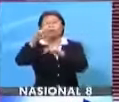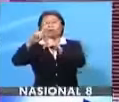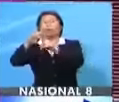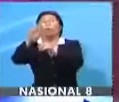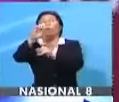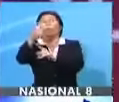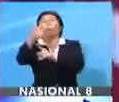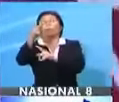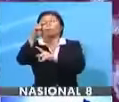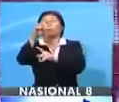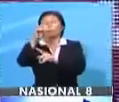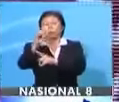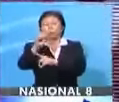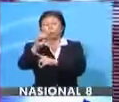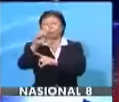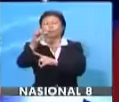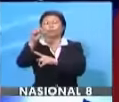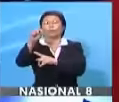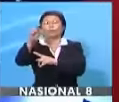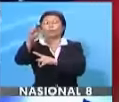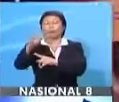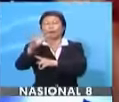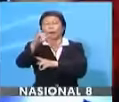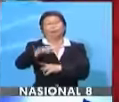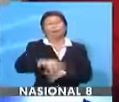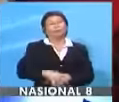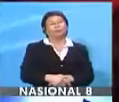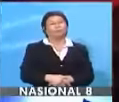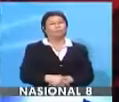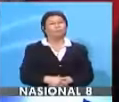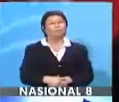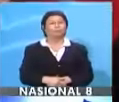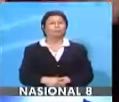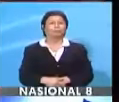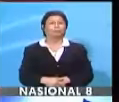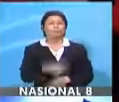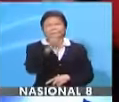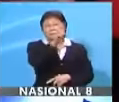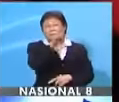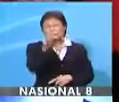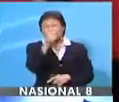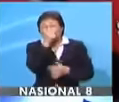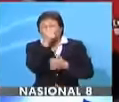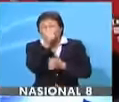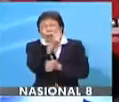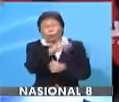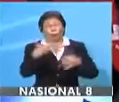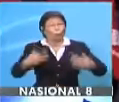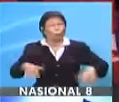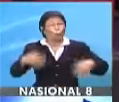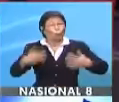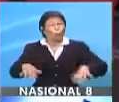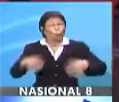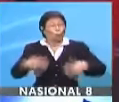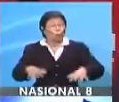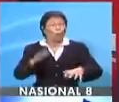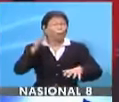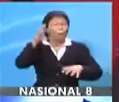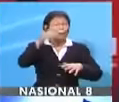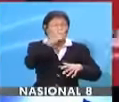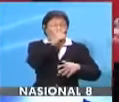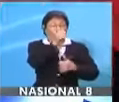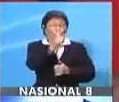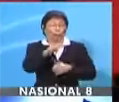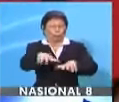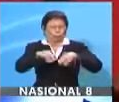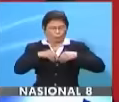www.31ogos.my untuk update. Dan juga tadi Puan ada cerita kat saya sesuatu yang menarik dan juga hebat bakal